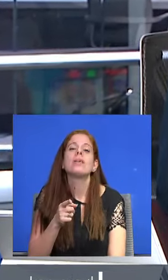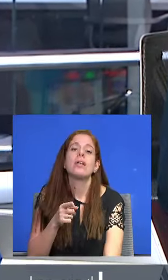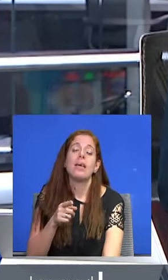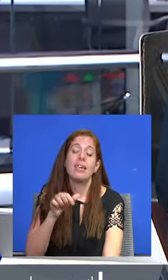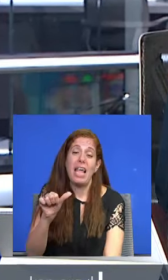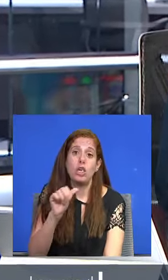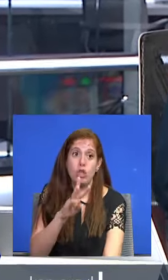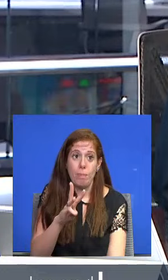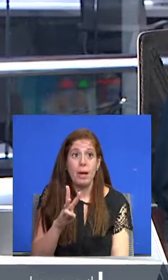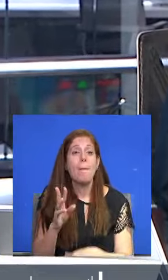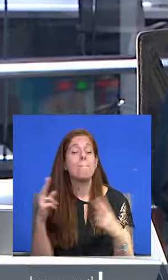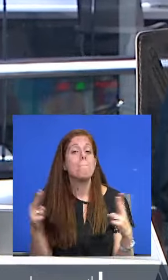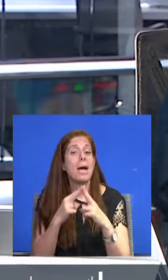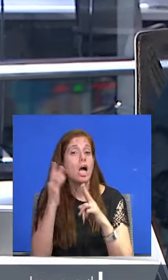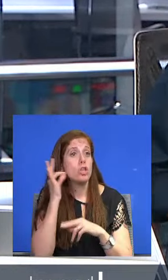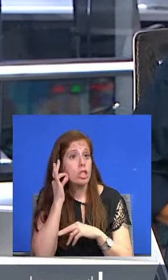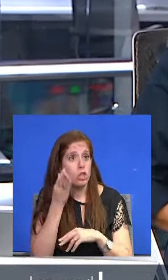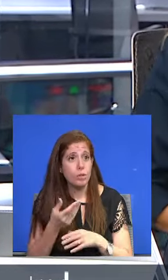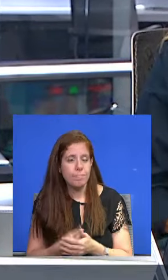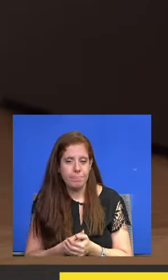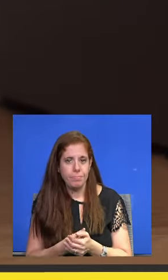שיקמן פגש את הנשים והחזון.